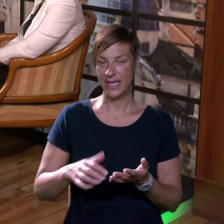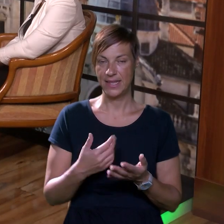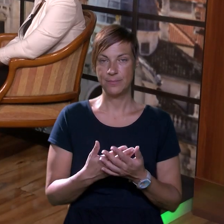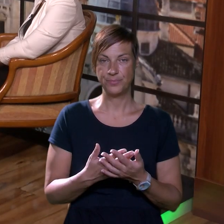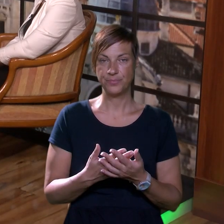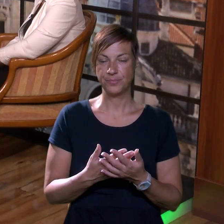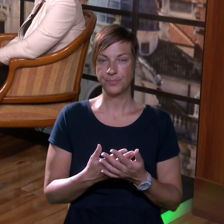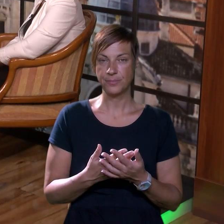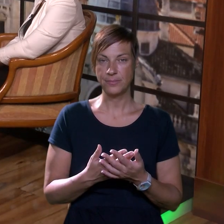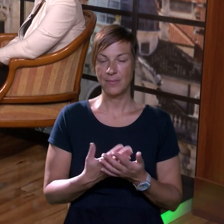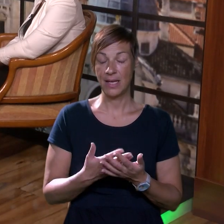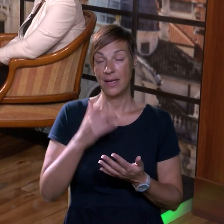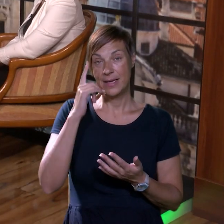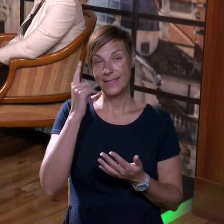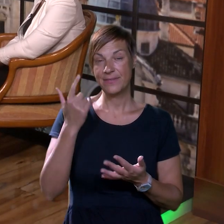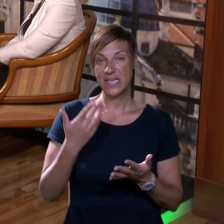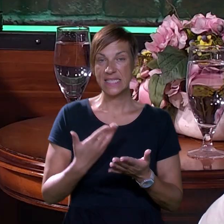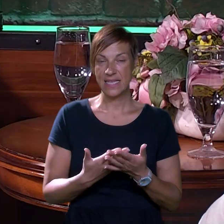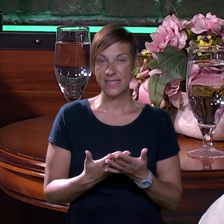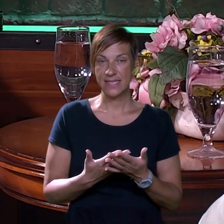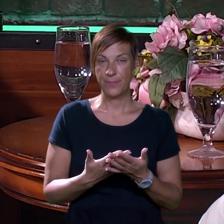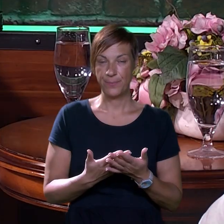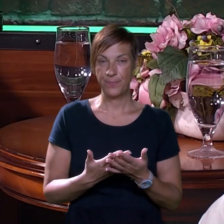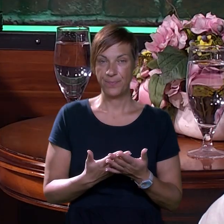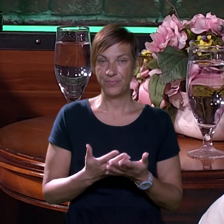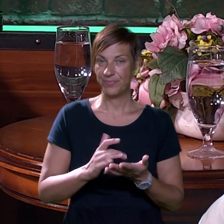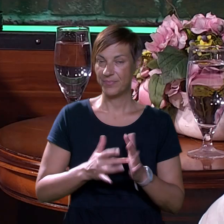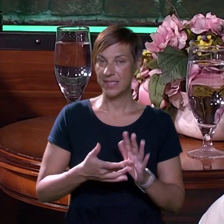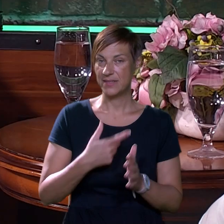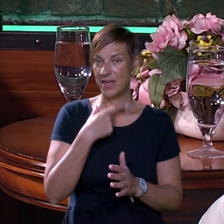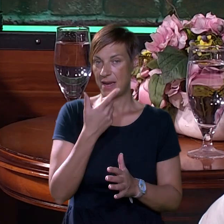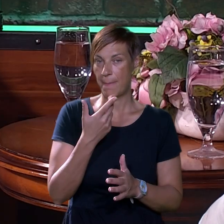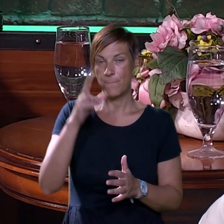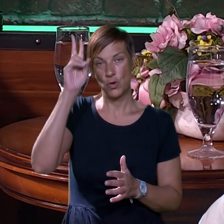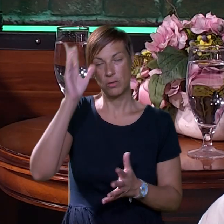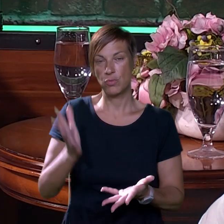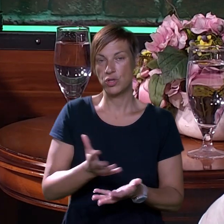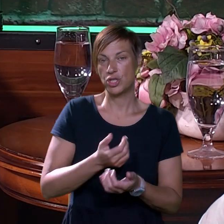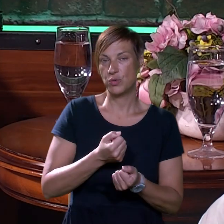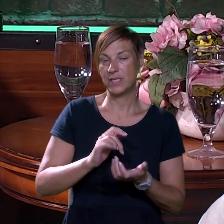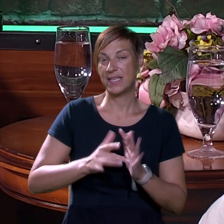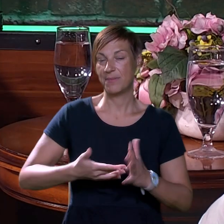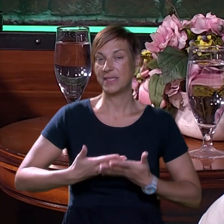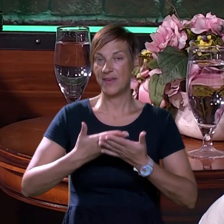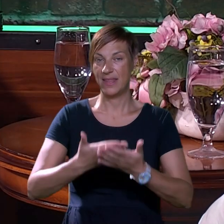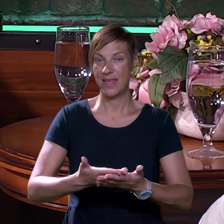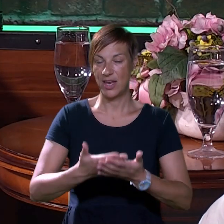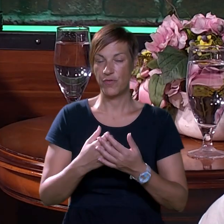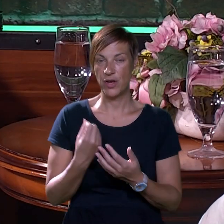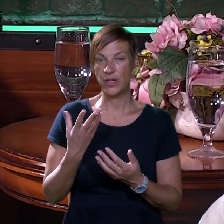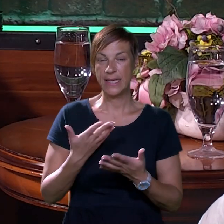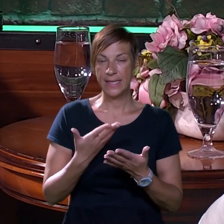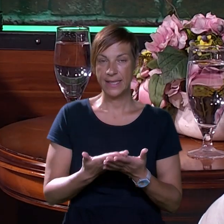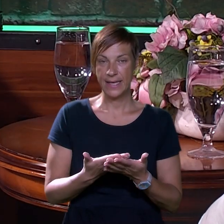dijete, onda si svjestan sve nam Bog može uzeti, jer nam je sve i darovao.